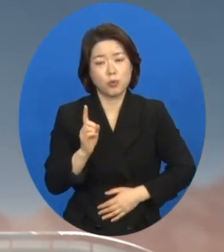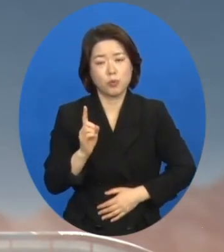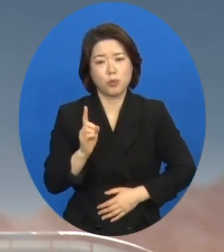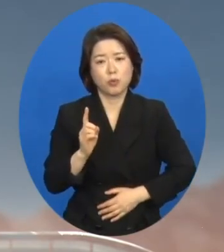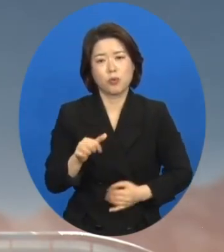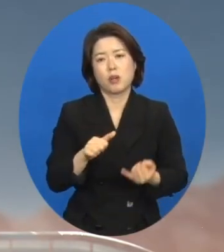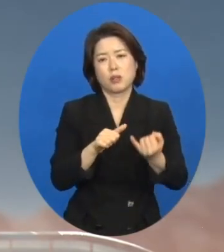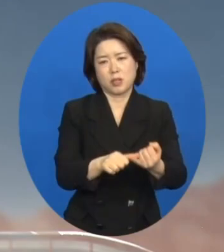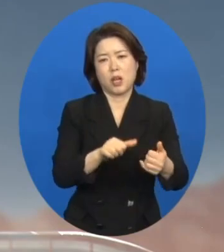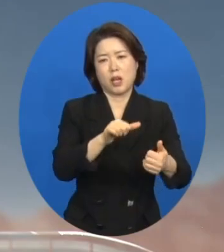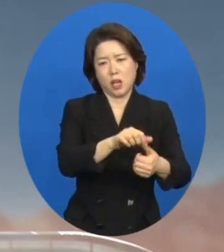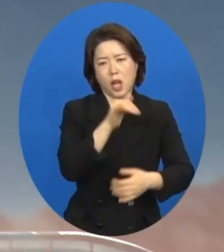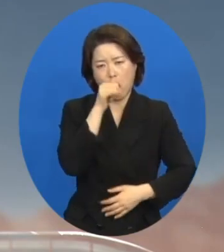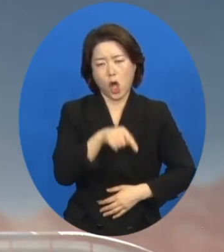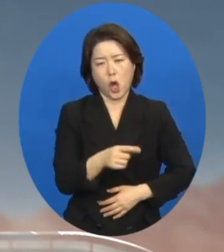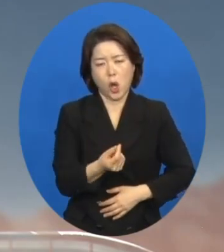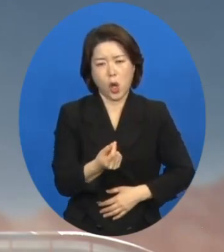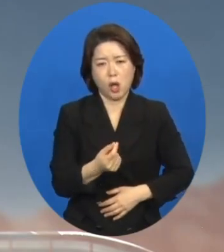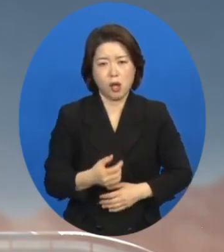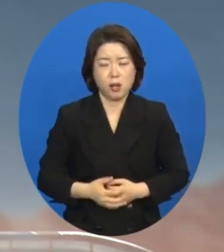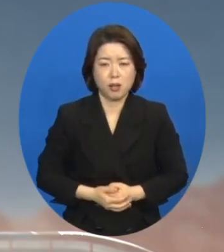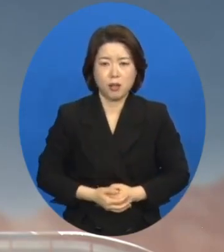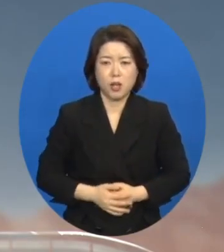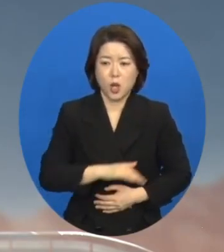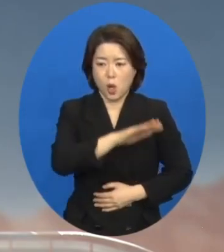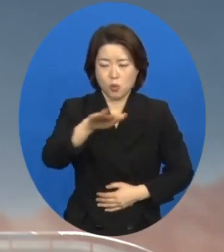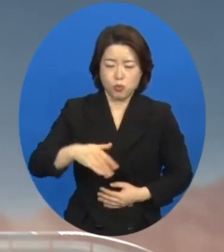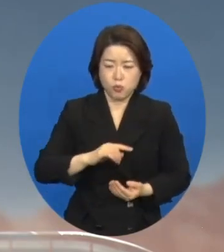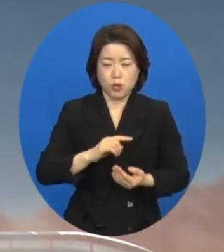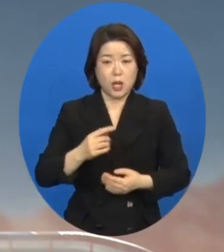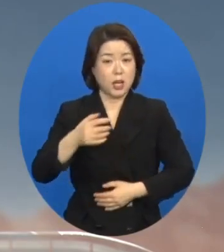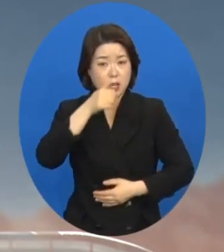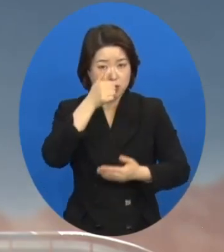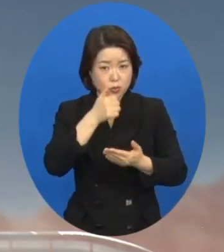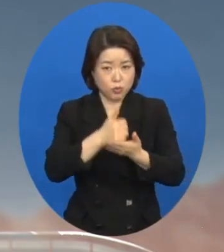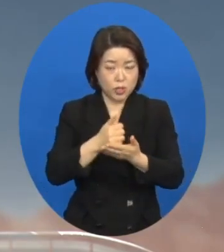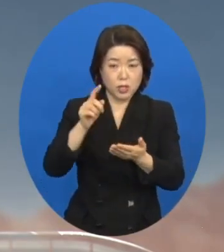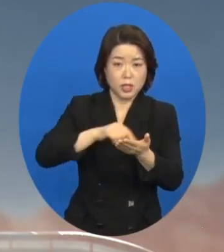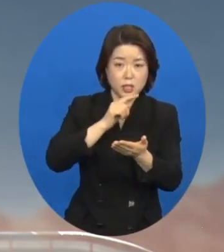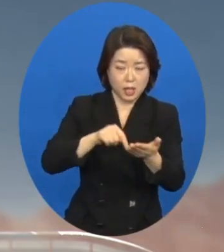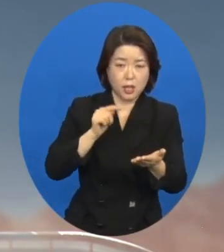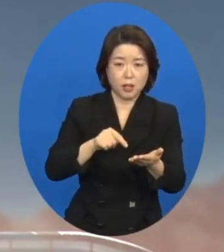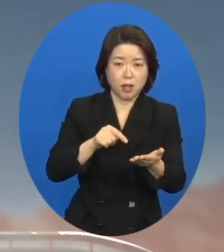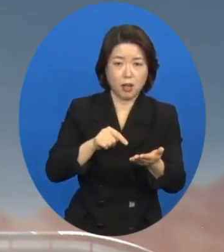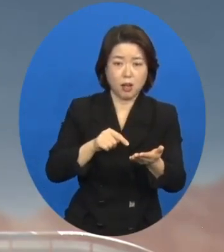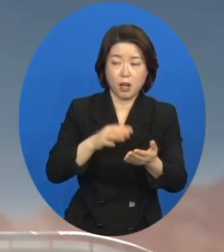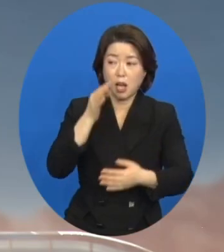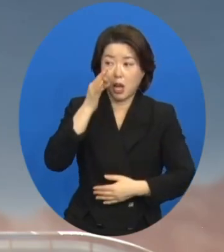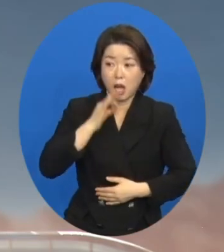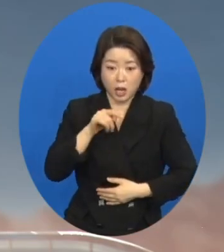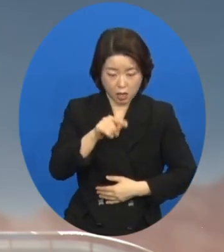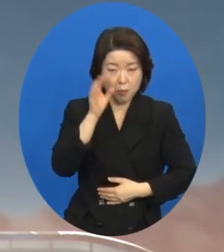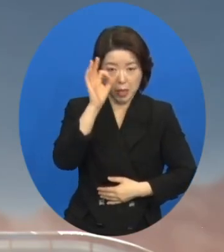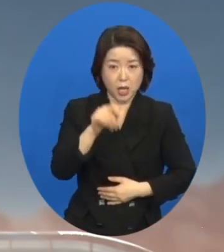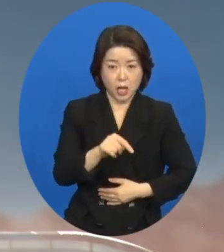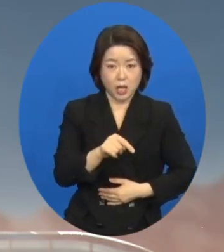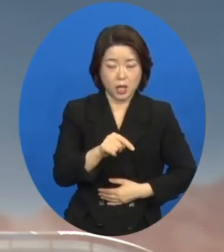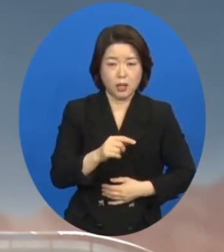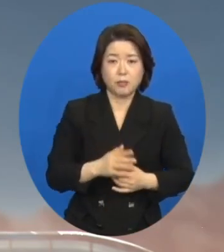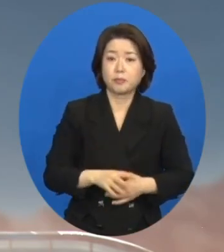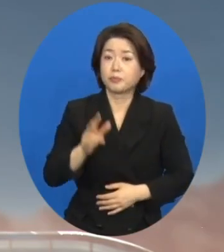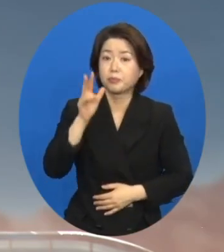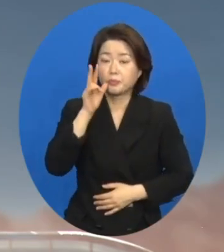우리가 맞아야 될 이 죄를, 이 죄에 대한 대가를 지금 이제 이거 아간을 맞는 거죠. 아간 보십시오.